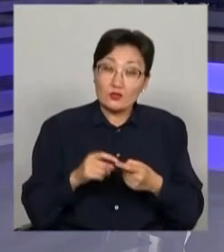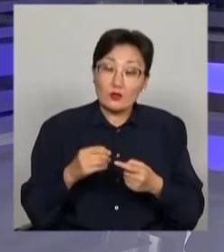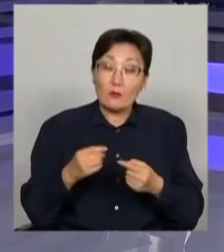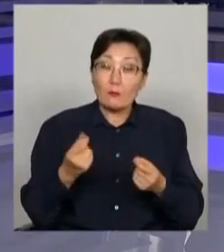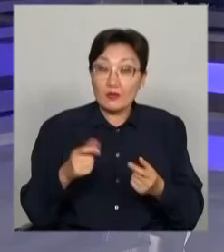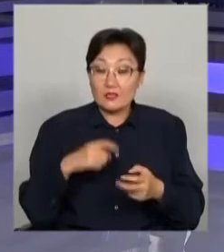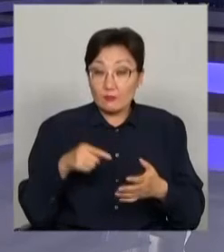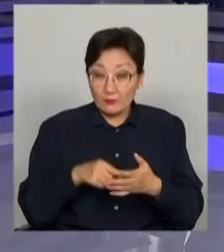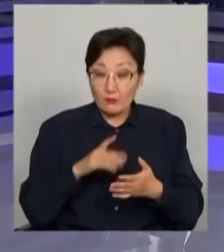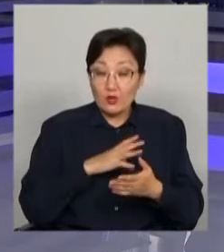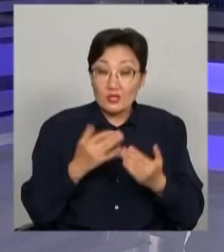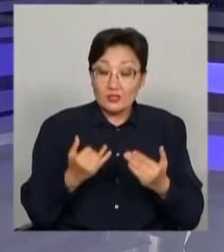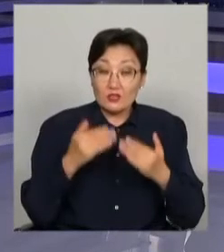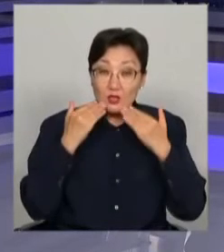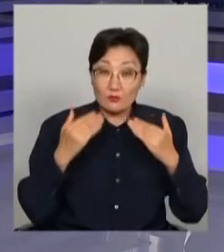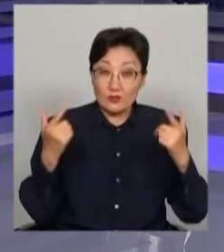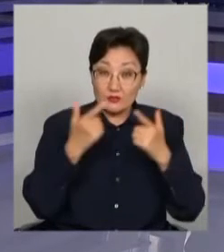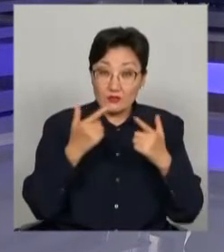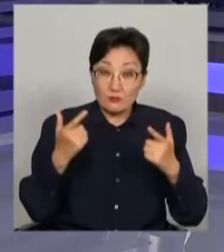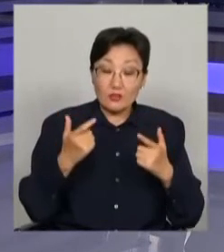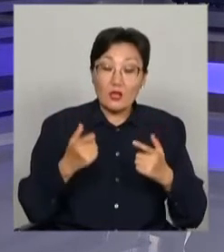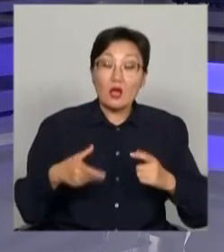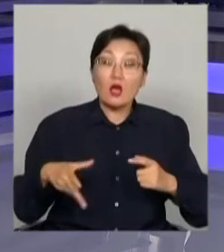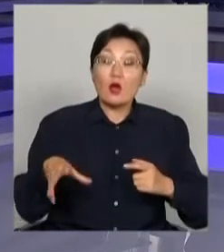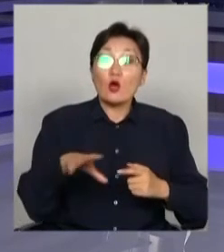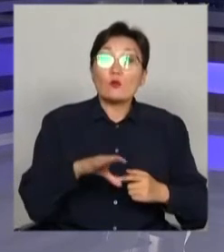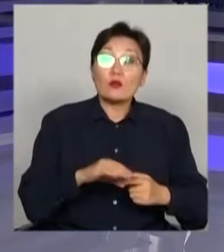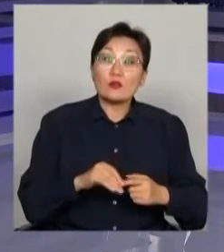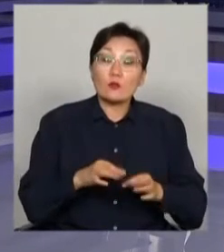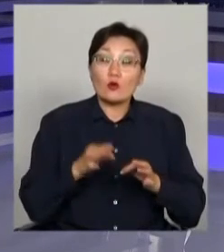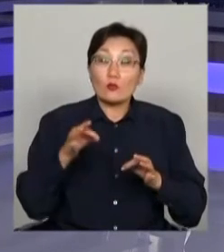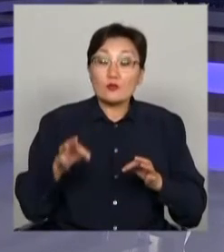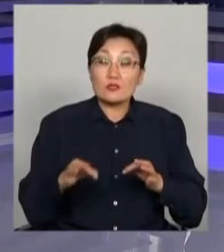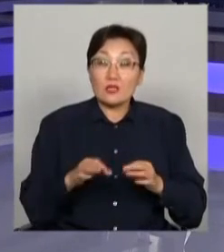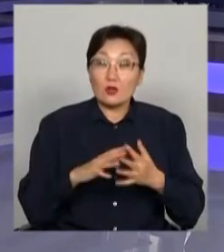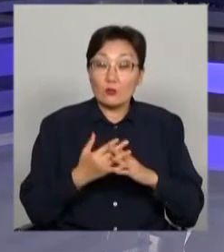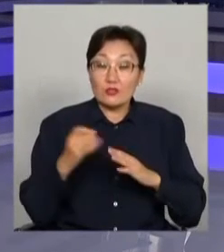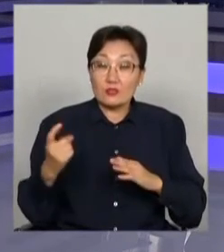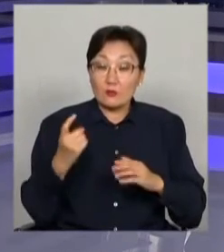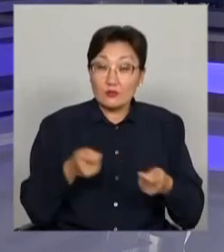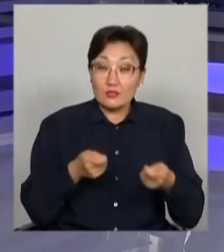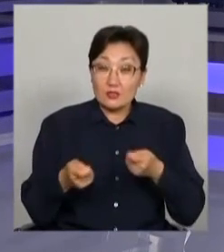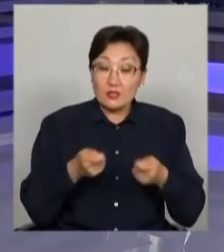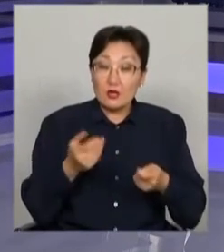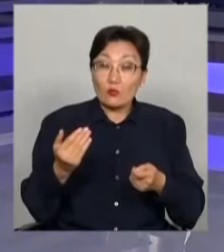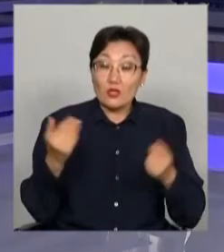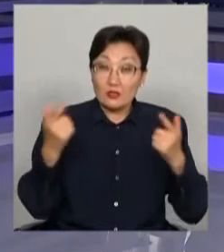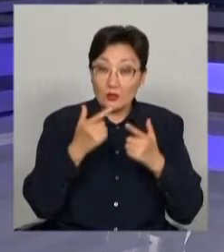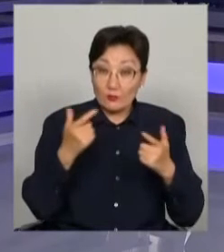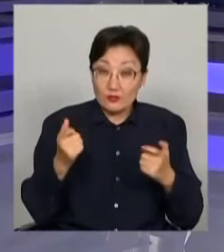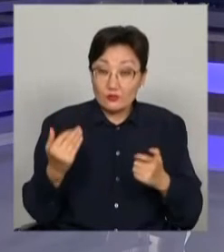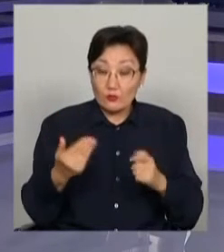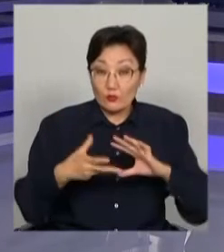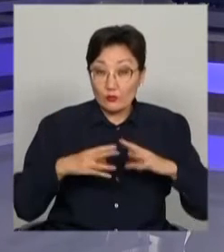мәлім. Қазіргі соңғы ақпараттарға қарайтын болсақ, барлық мынау облыстардағы ауыл шаруашылығы басқармаларының директоры бойынша кем